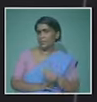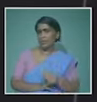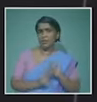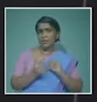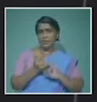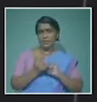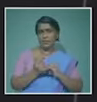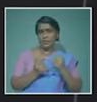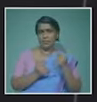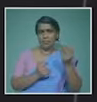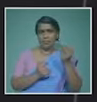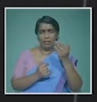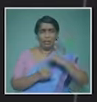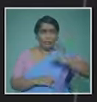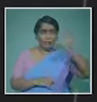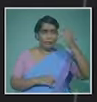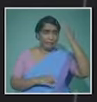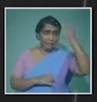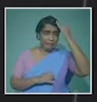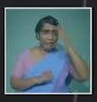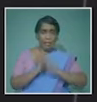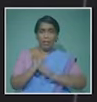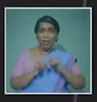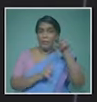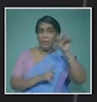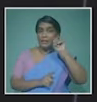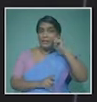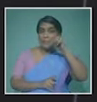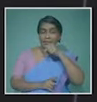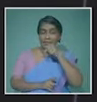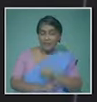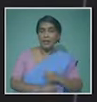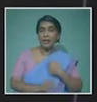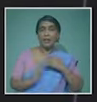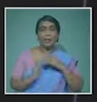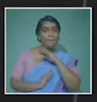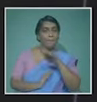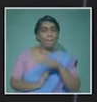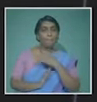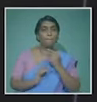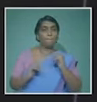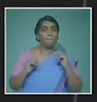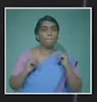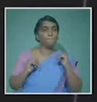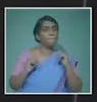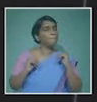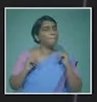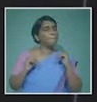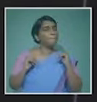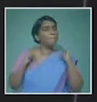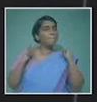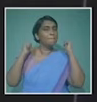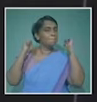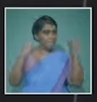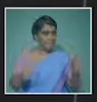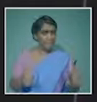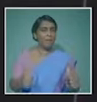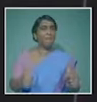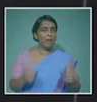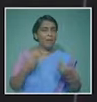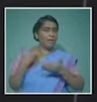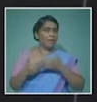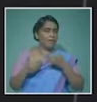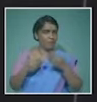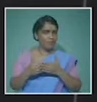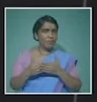அவருடைய பாட்டனார் மட்டக்களப்பு மாவட்டத்திலே பாலம் கட்ட வேண்டாம் சிங்களவன் வந்து விடுவான், கிராமங்களிலே குளங்களை அமைக்க